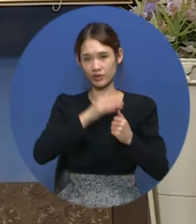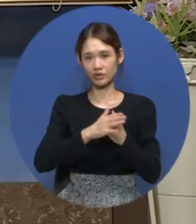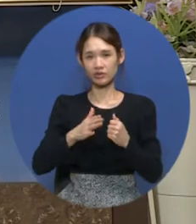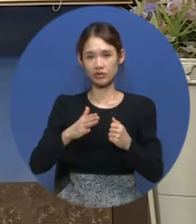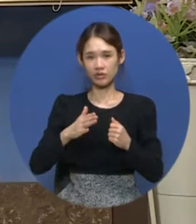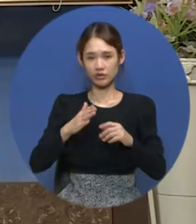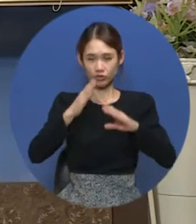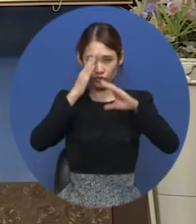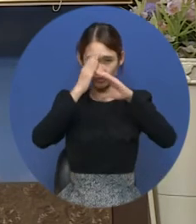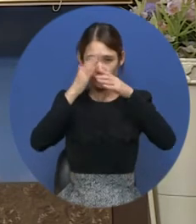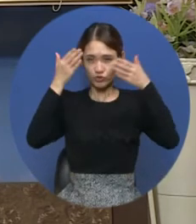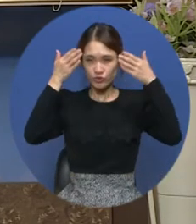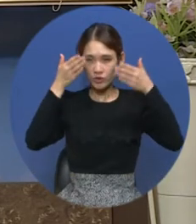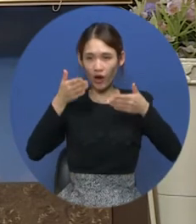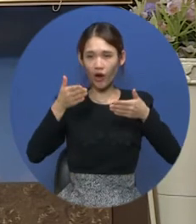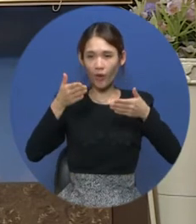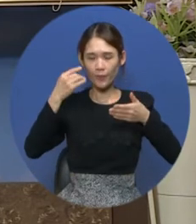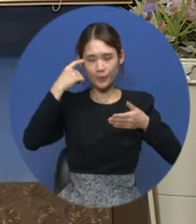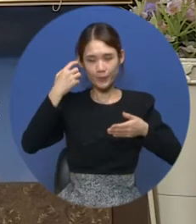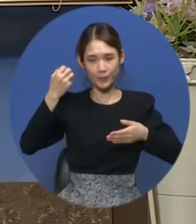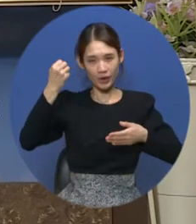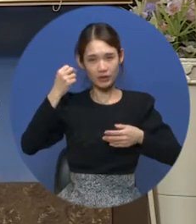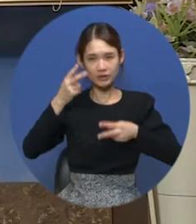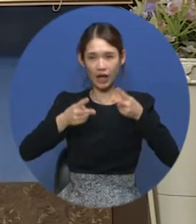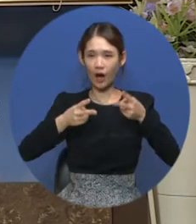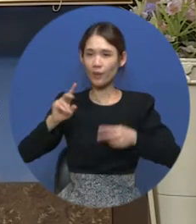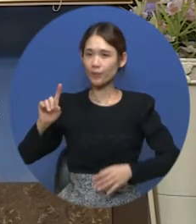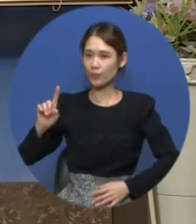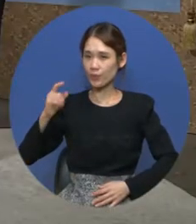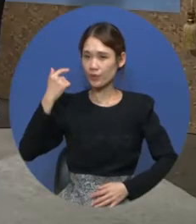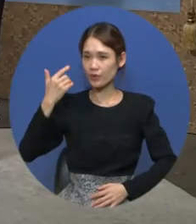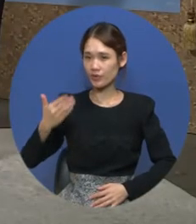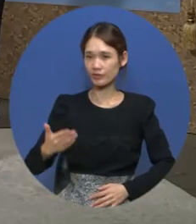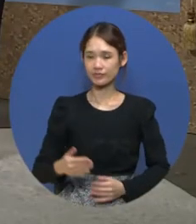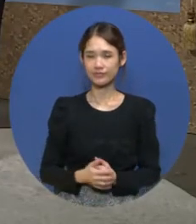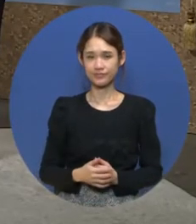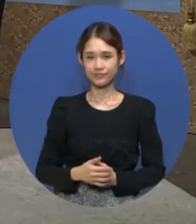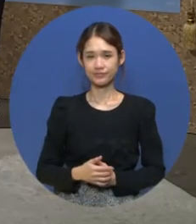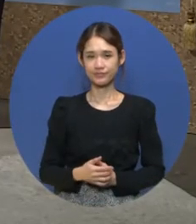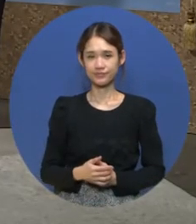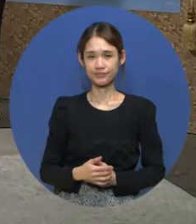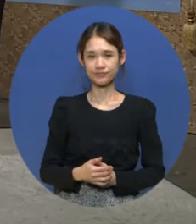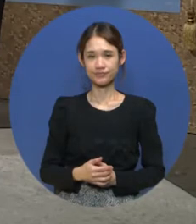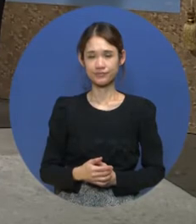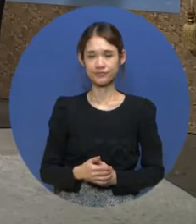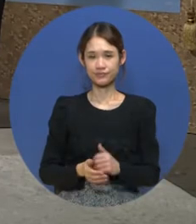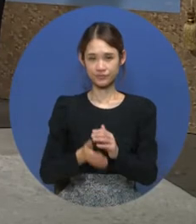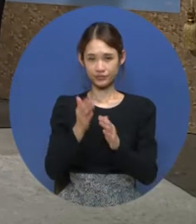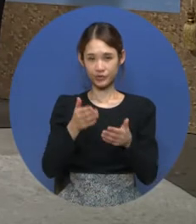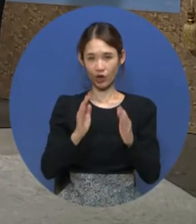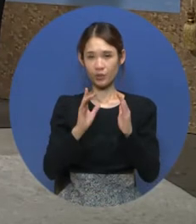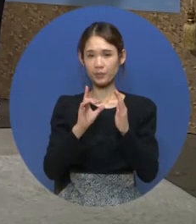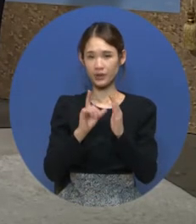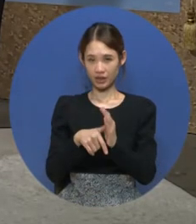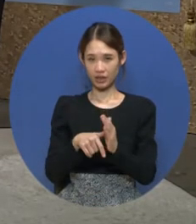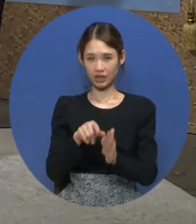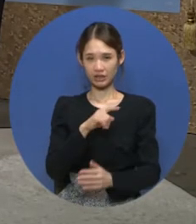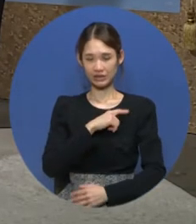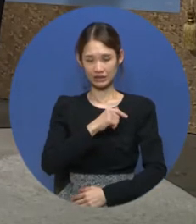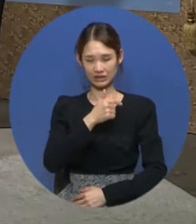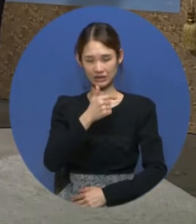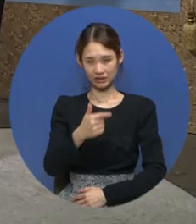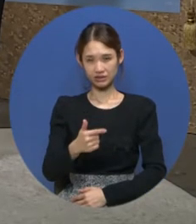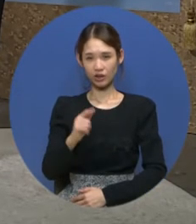중점적으로 진행하고 있는 사업이 있다면 말씀 부탁드립니다 그 저희가 그 설립할 당시에